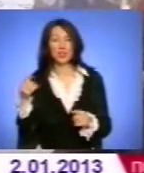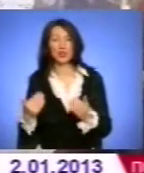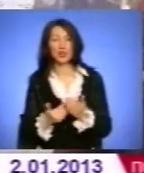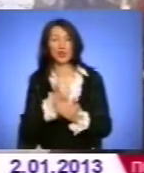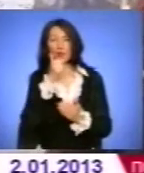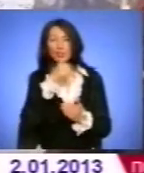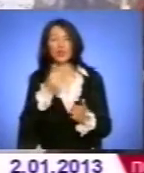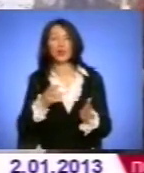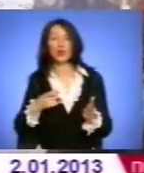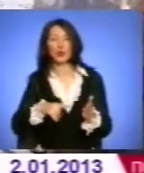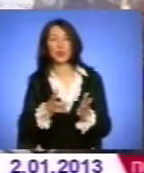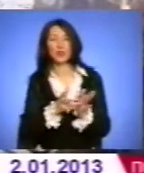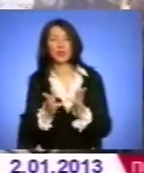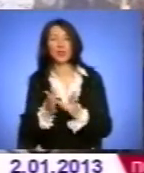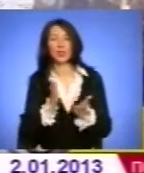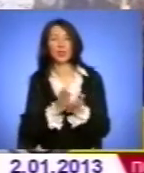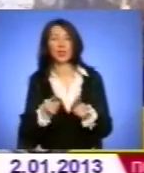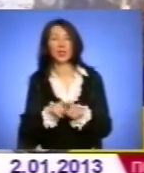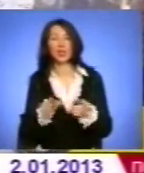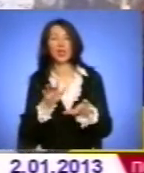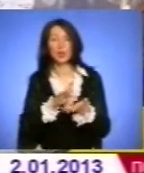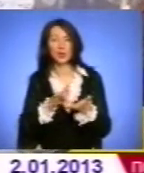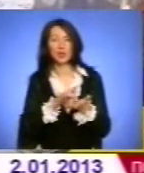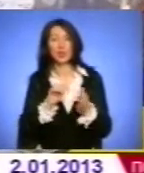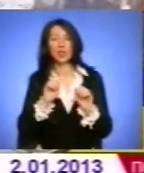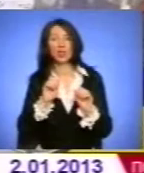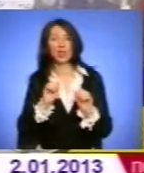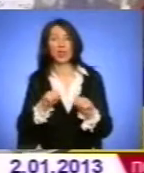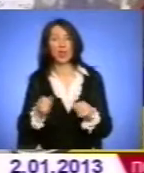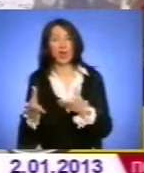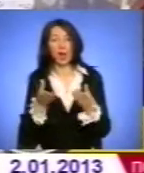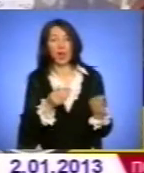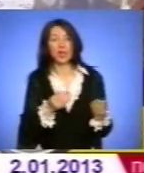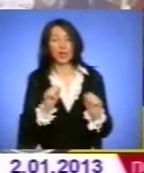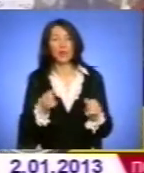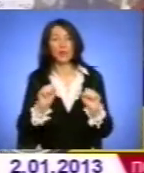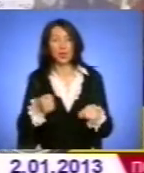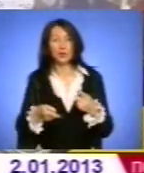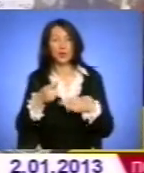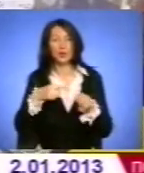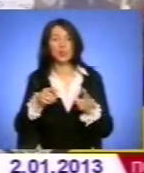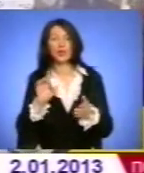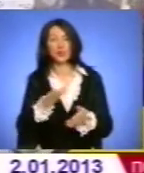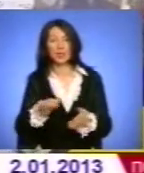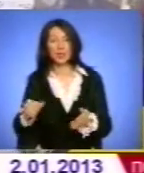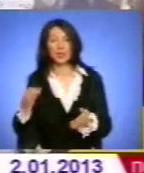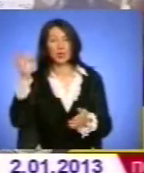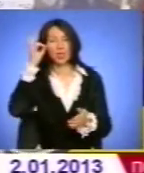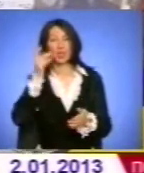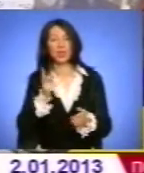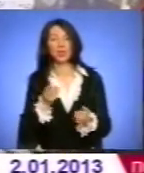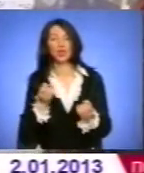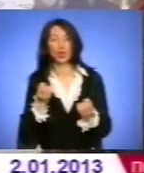він є такий в деякій мірі містичний, він дає нам змогу повернутися в дитинство, пригадати, як це добре бути